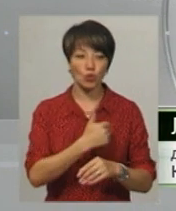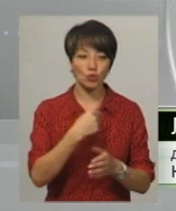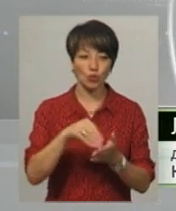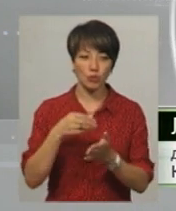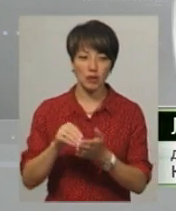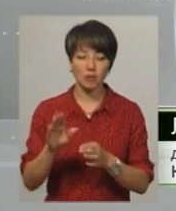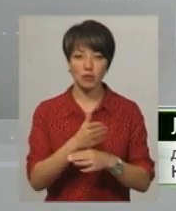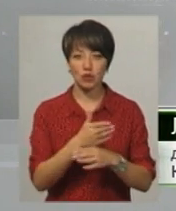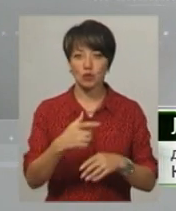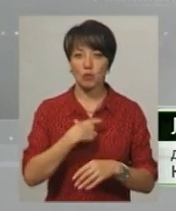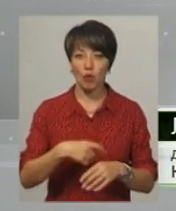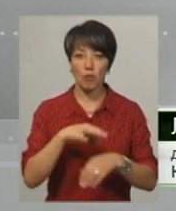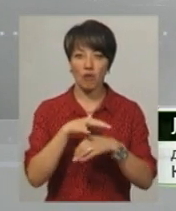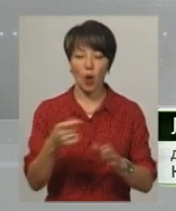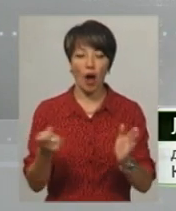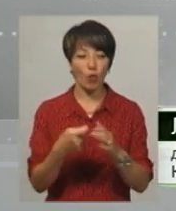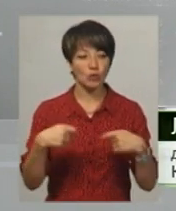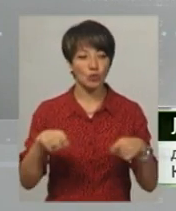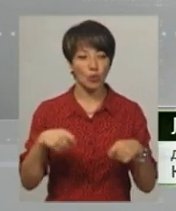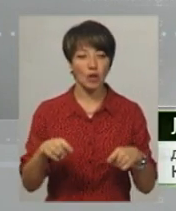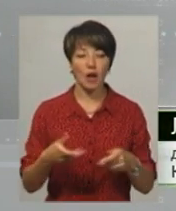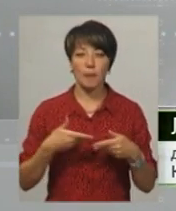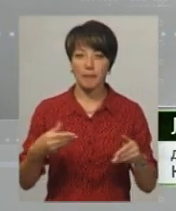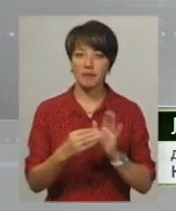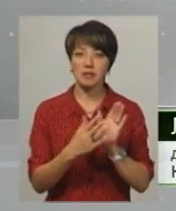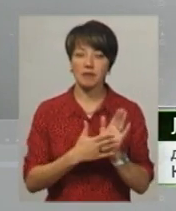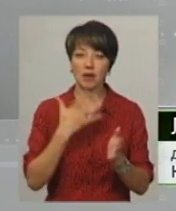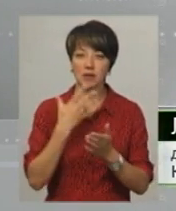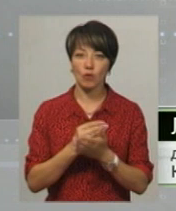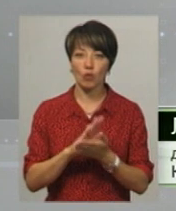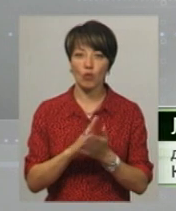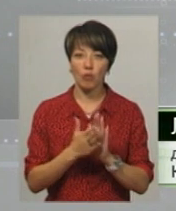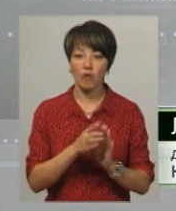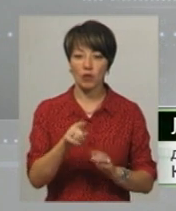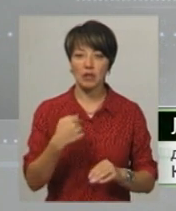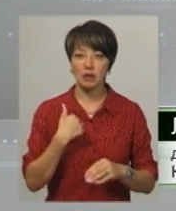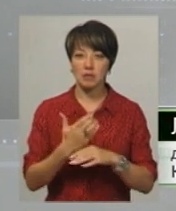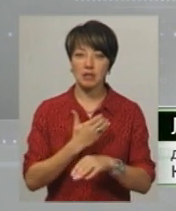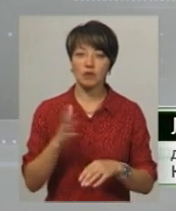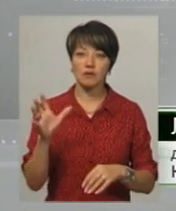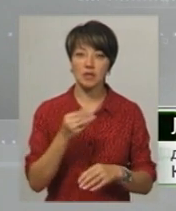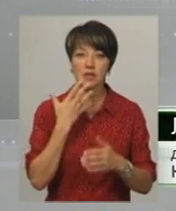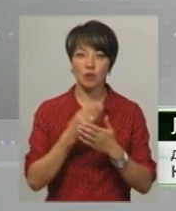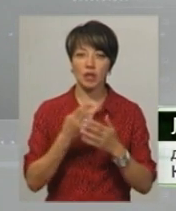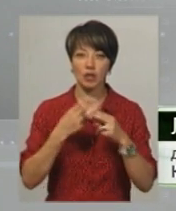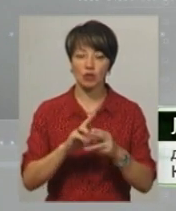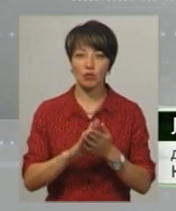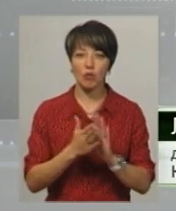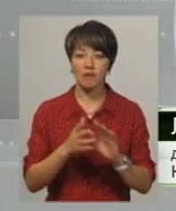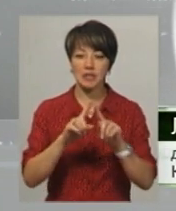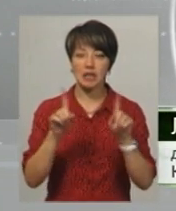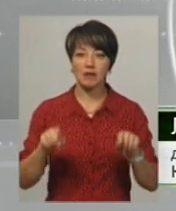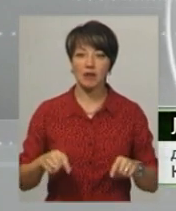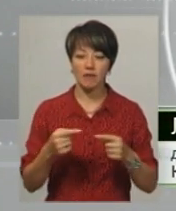купляти, і між собою проводять аукціон. Ми виставляли свої умови, вони нам скинули всі свої технічні умови,